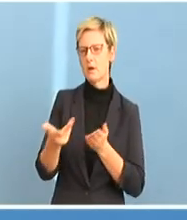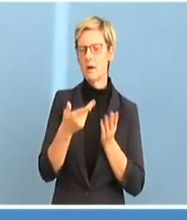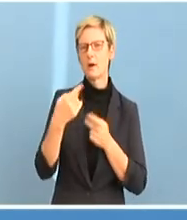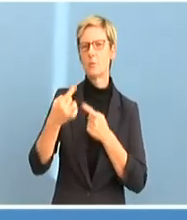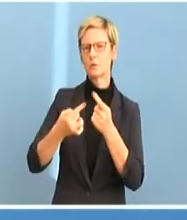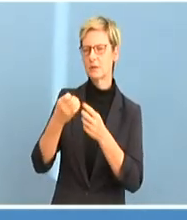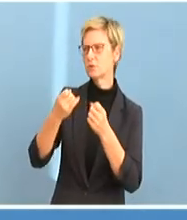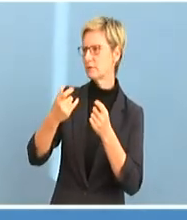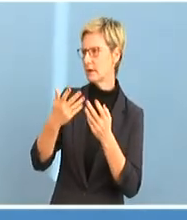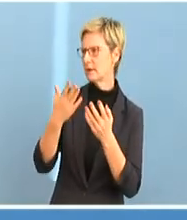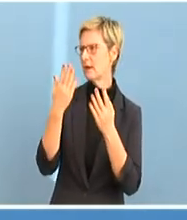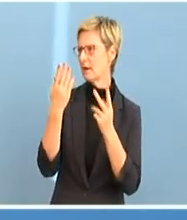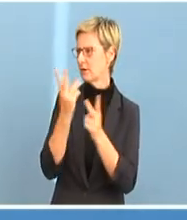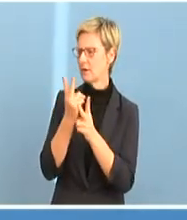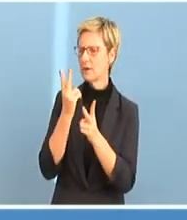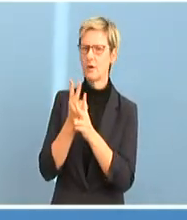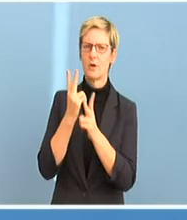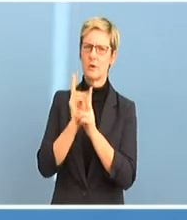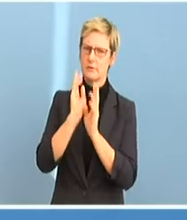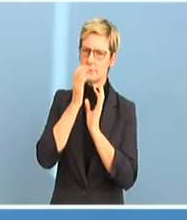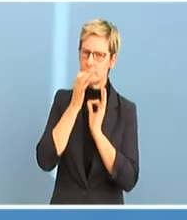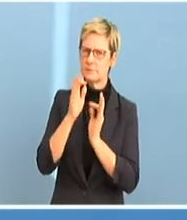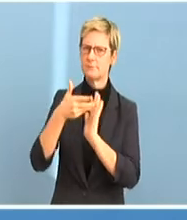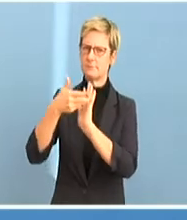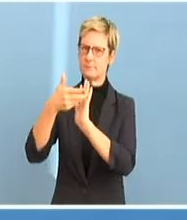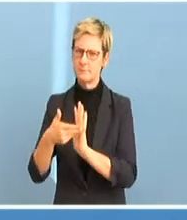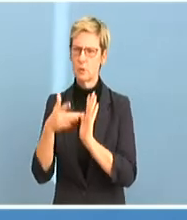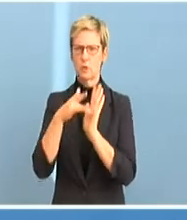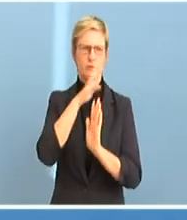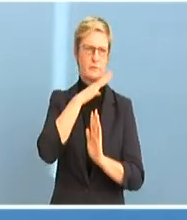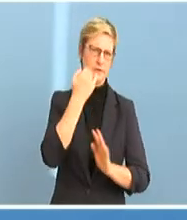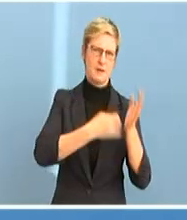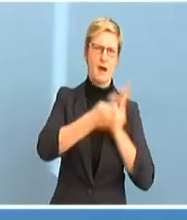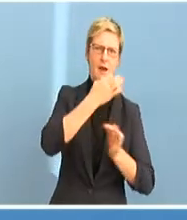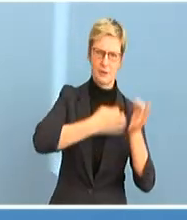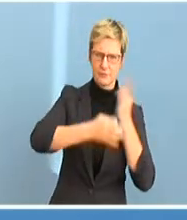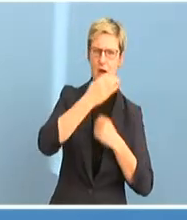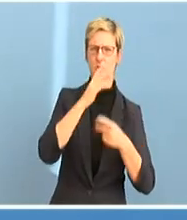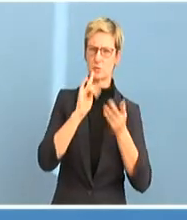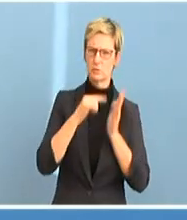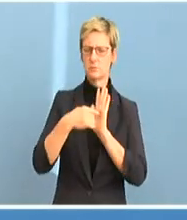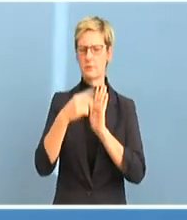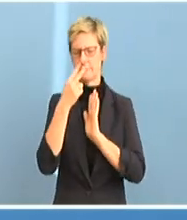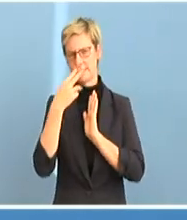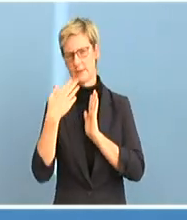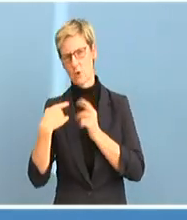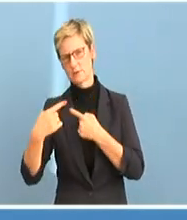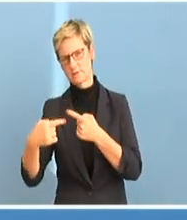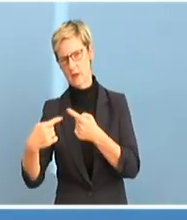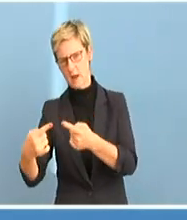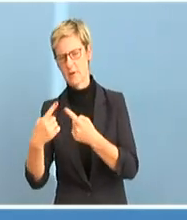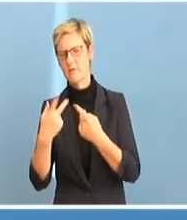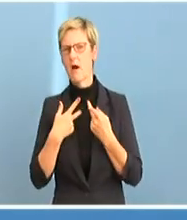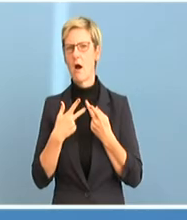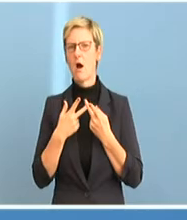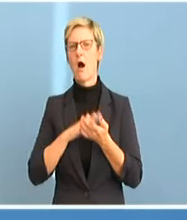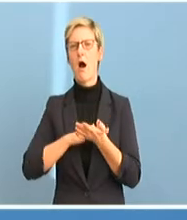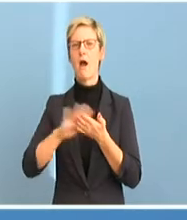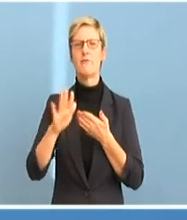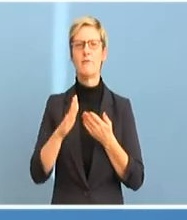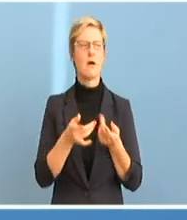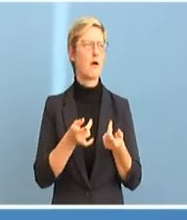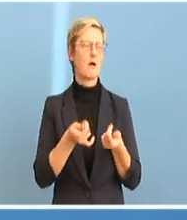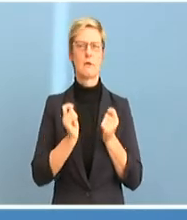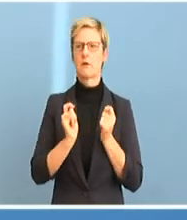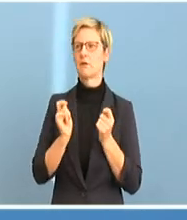zahlreichen Anfragen schon sehr deutlich auch mal an die Öffentlichkeit gebracht haben. Es ist nämlich ein sehr komplexer und durch sehr